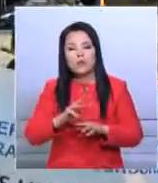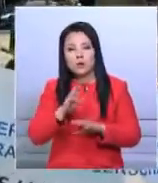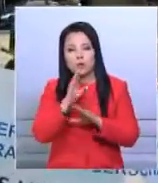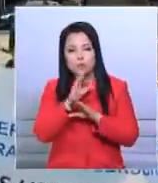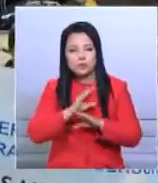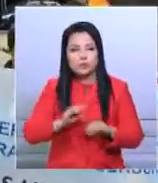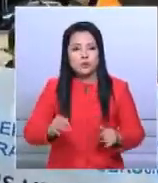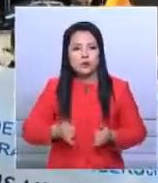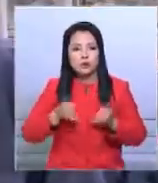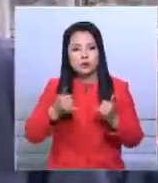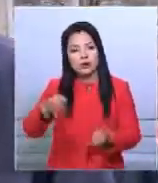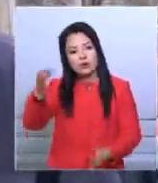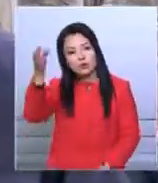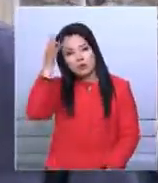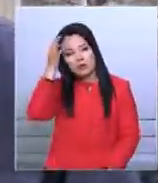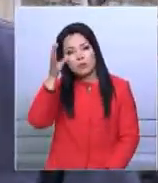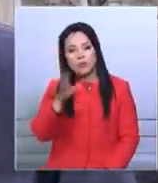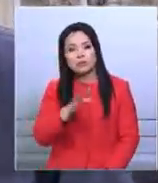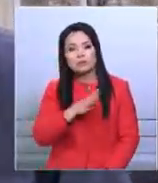алды.